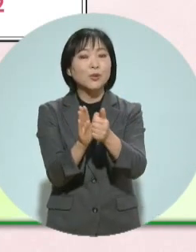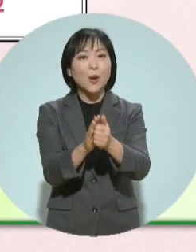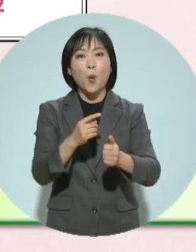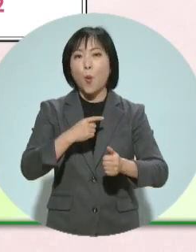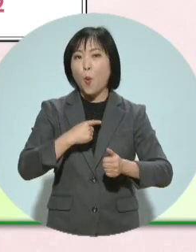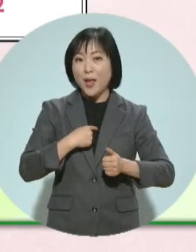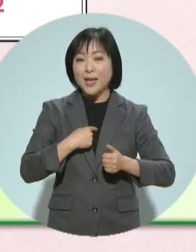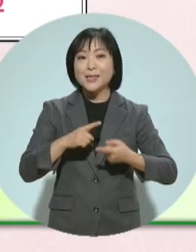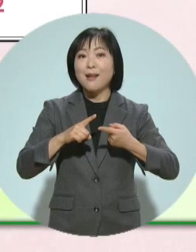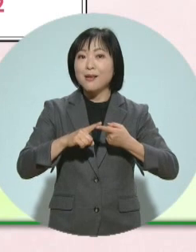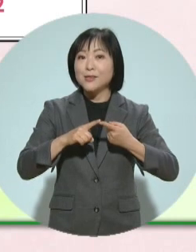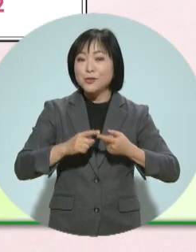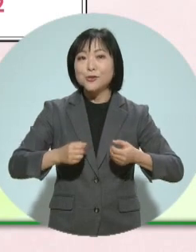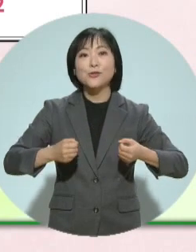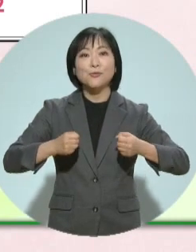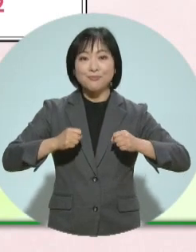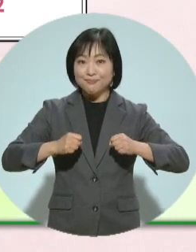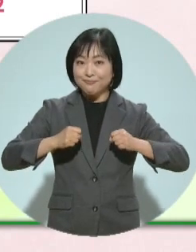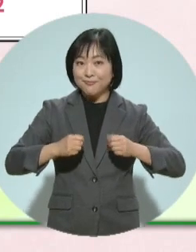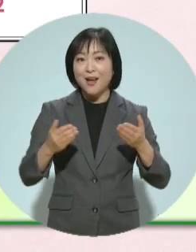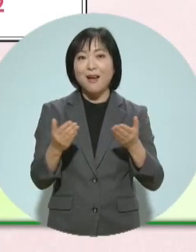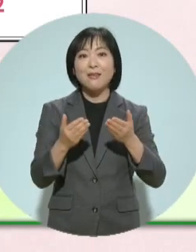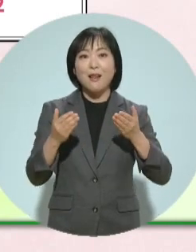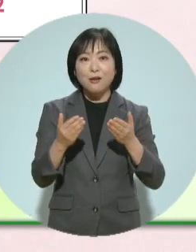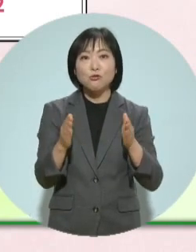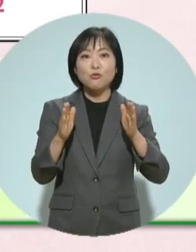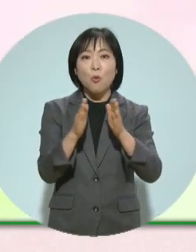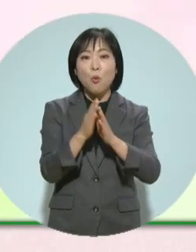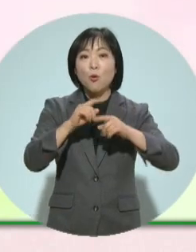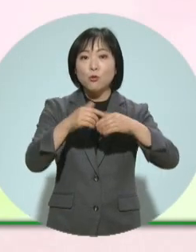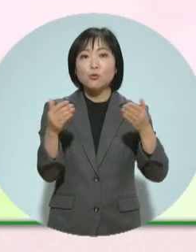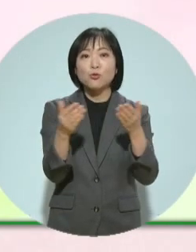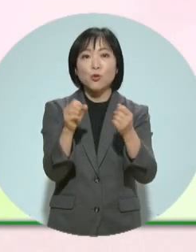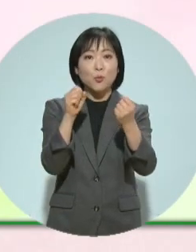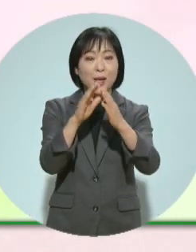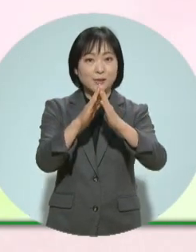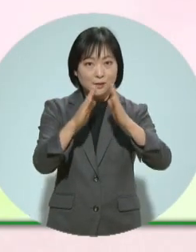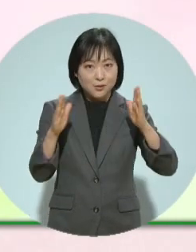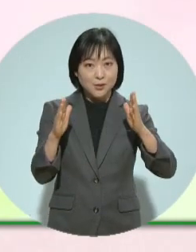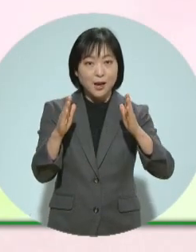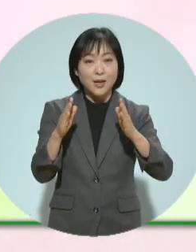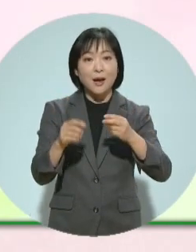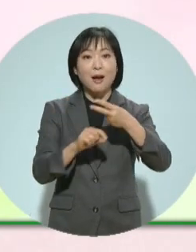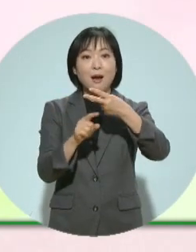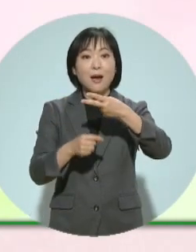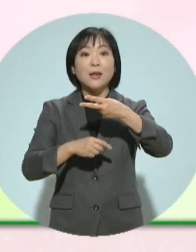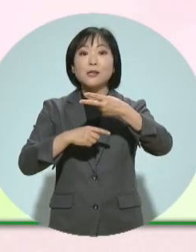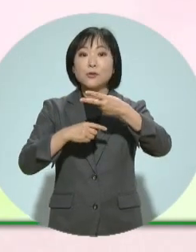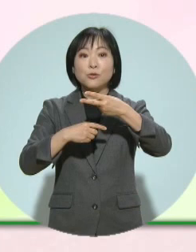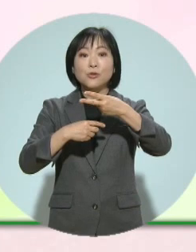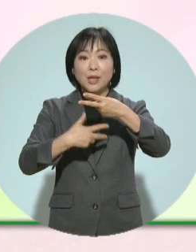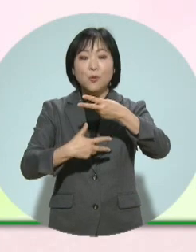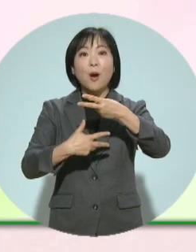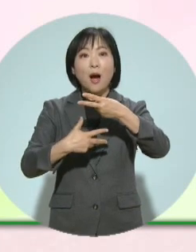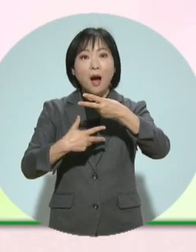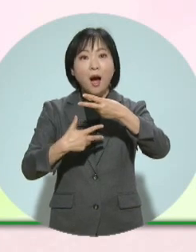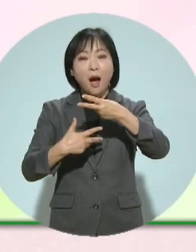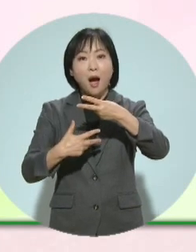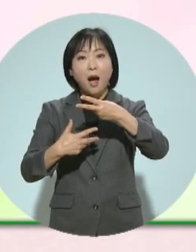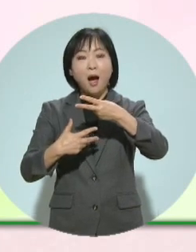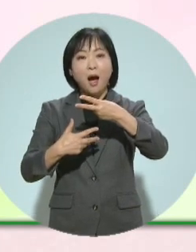しく働く合同就職面接会が来月7日火曜日から9日木曜日までの3